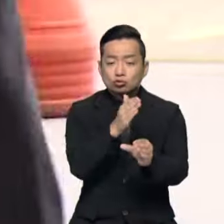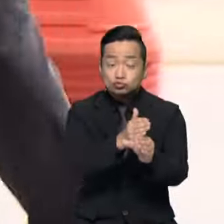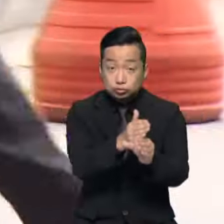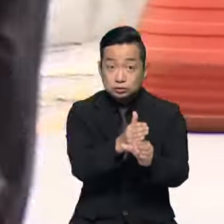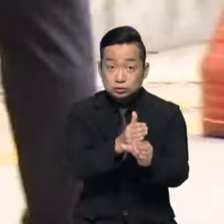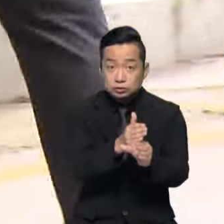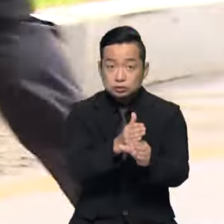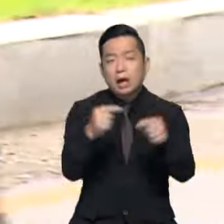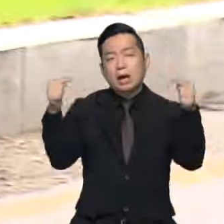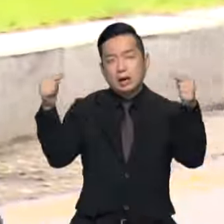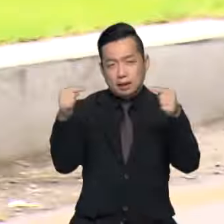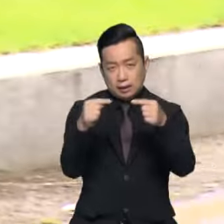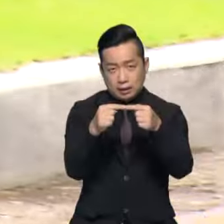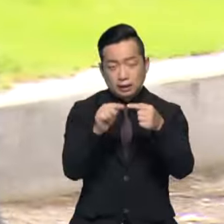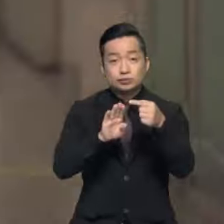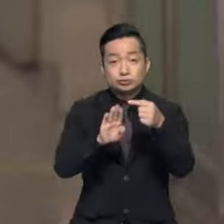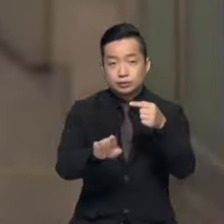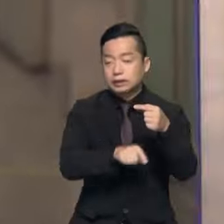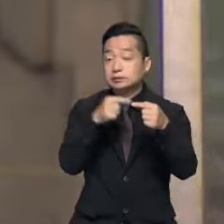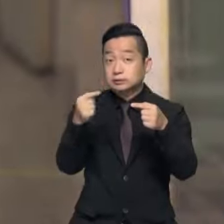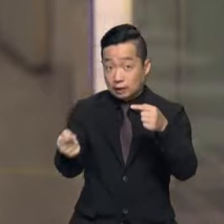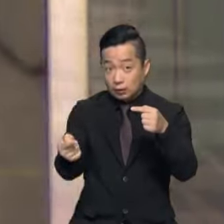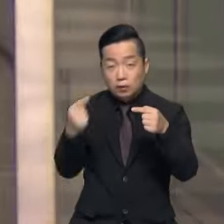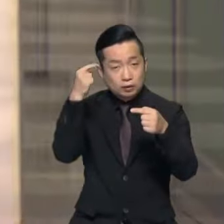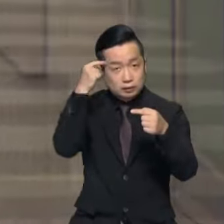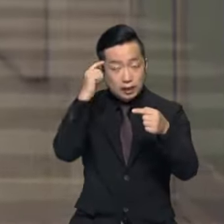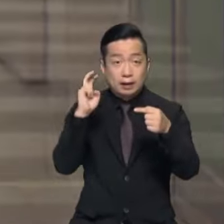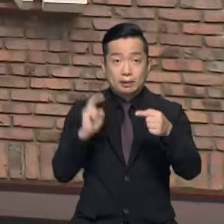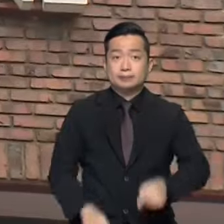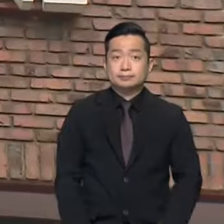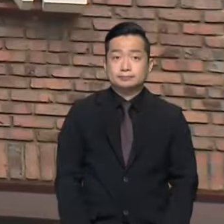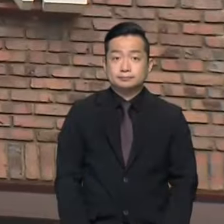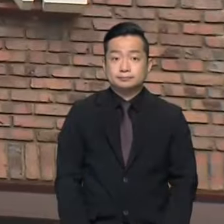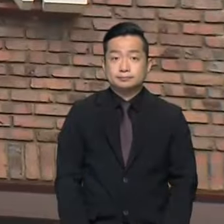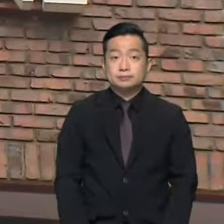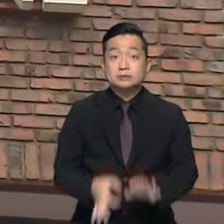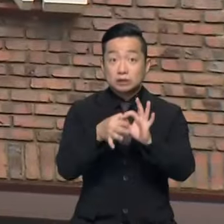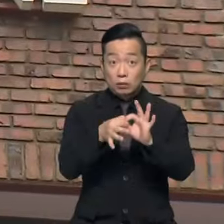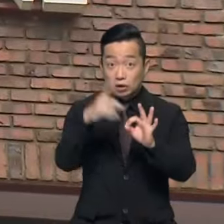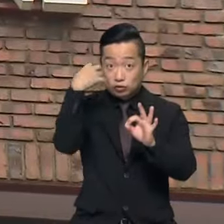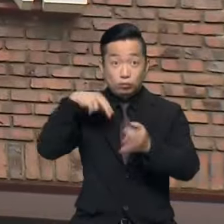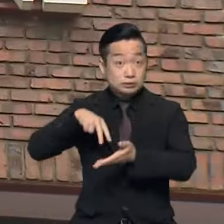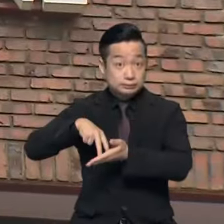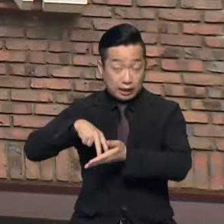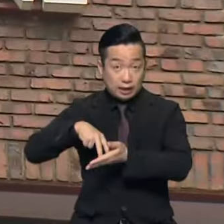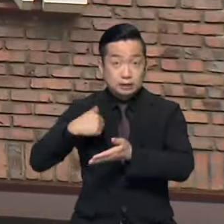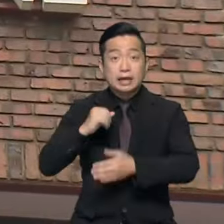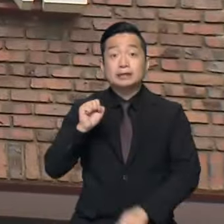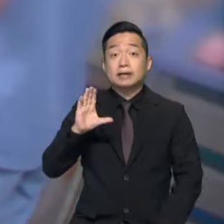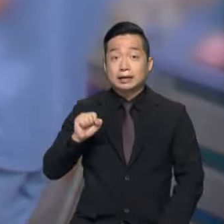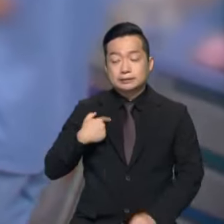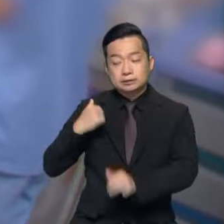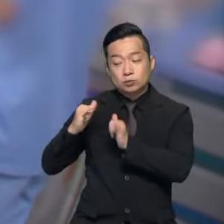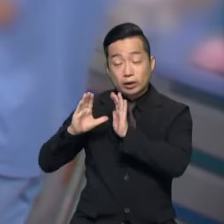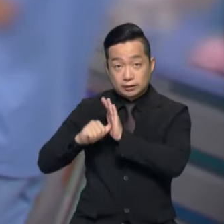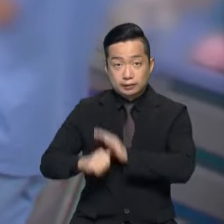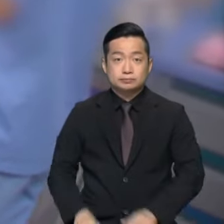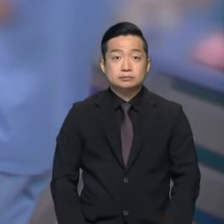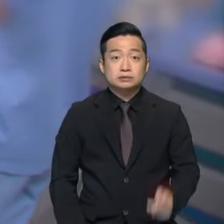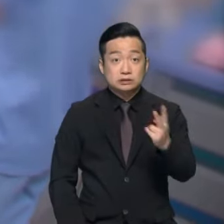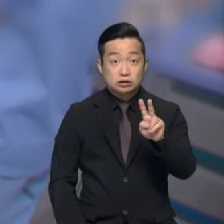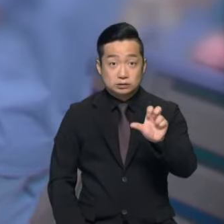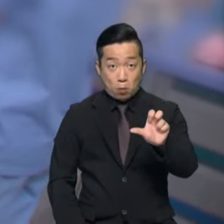접점을 미리 찾은 뒤 참여하자는 판단도 깔린 걸로 보입니다. 이와 관련해 정부 관계자는 SBS 기자에게